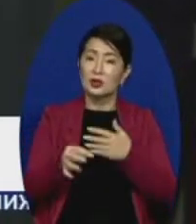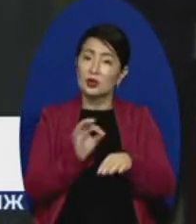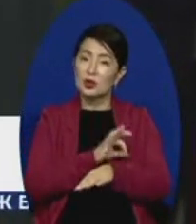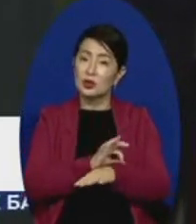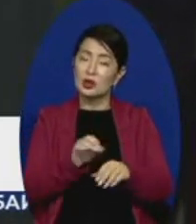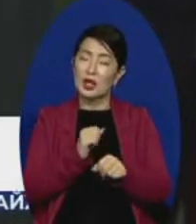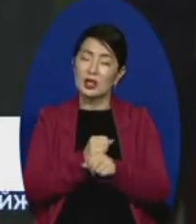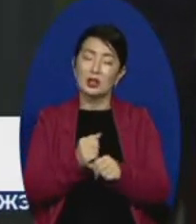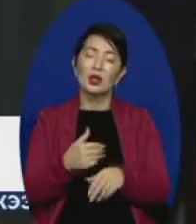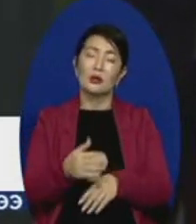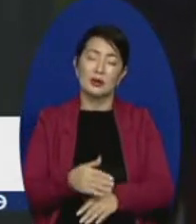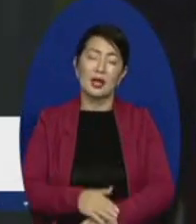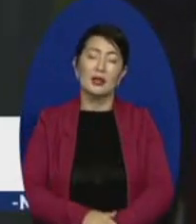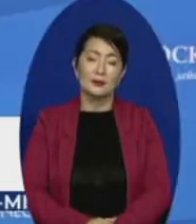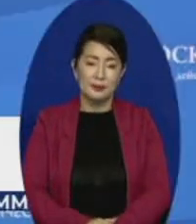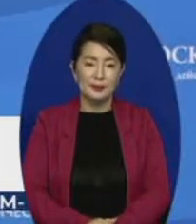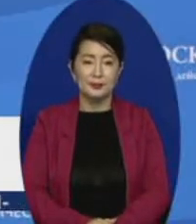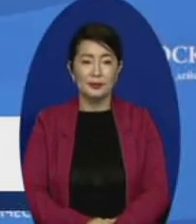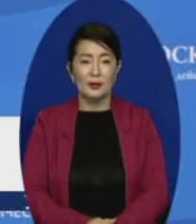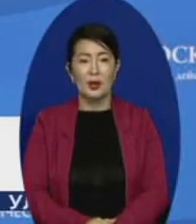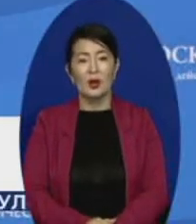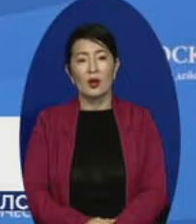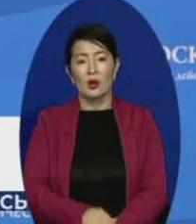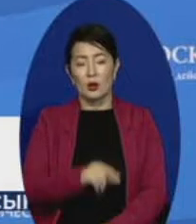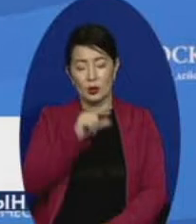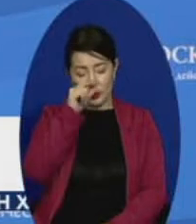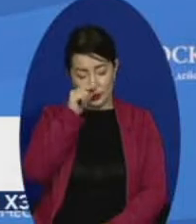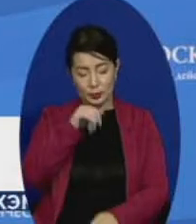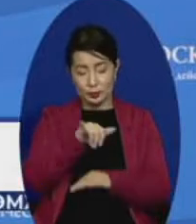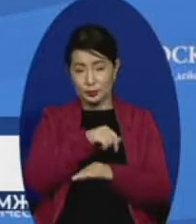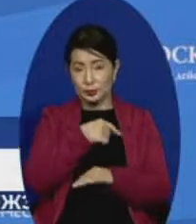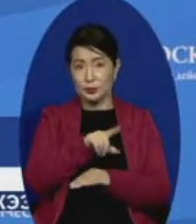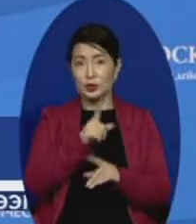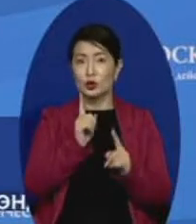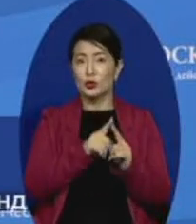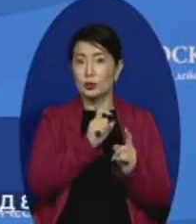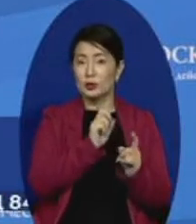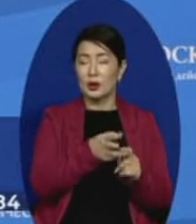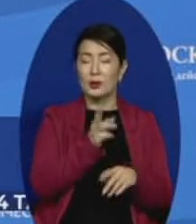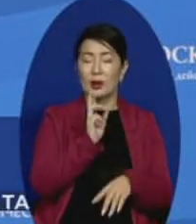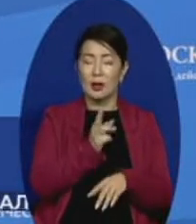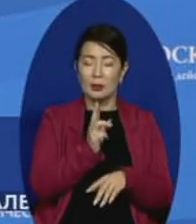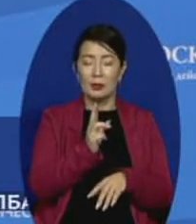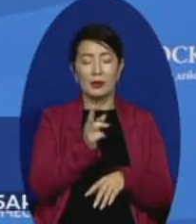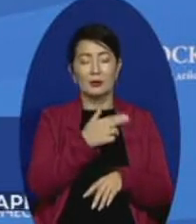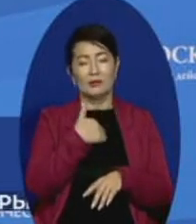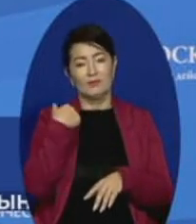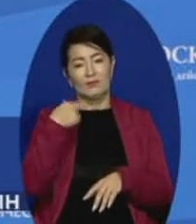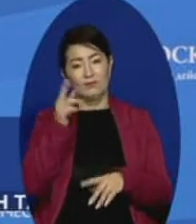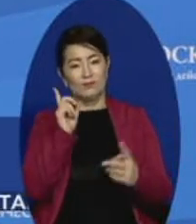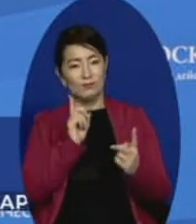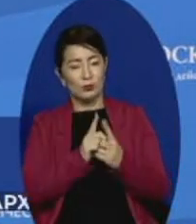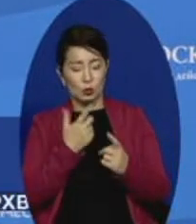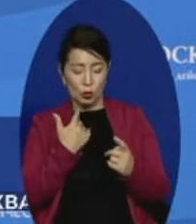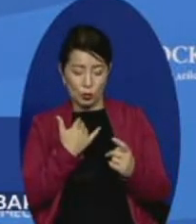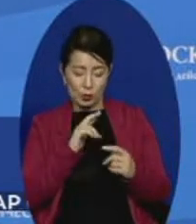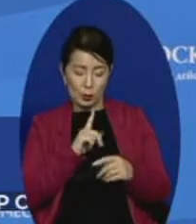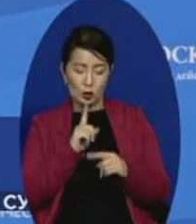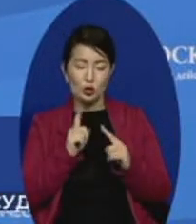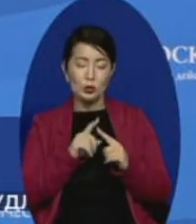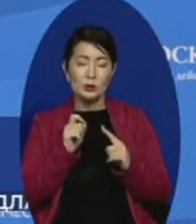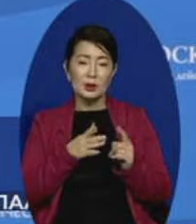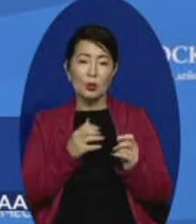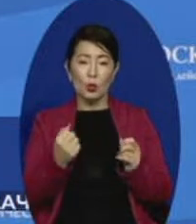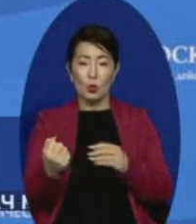төслийг хэрэгжүүлэх ажил явж байгаа гэдэг. Тэгэлээ Оросын одоо төмөр замууд компани ерөнхий захирал Белоц зоровтой уулзаж Улаанбаатар төмөр замын хүчин